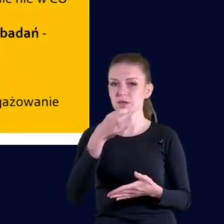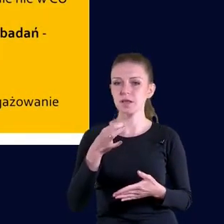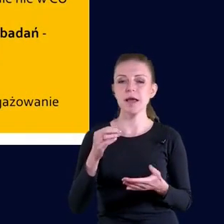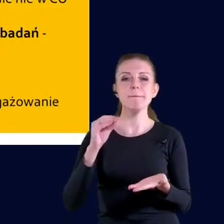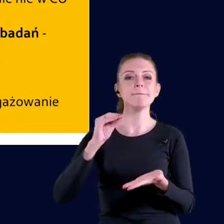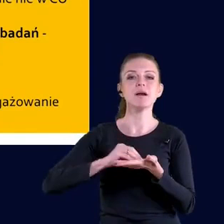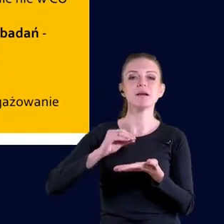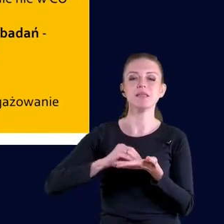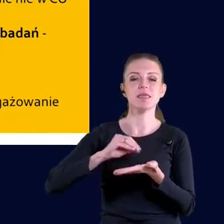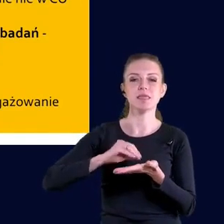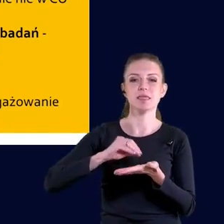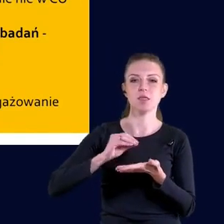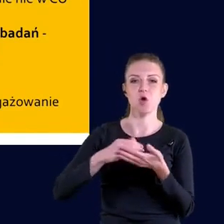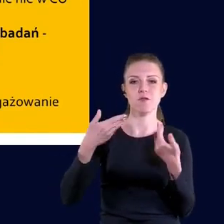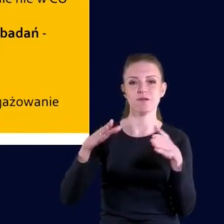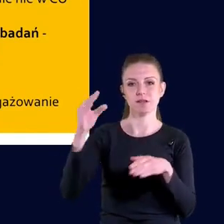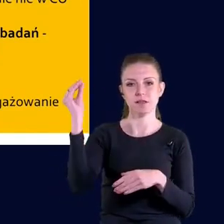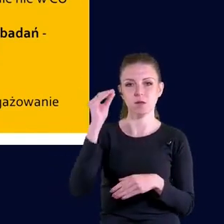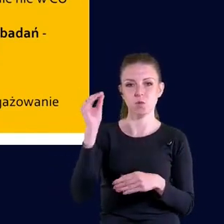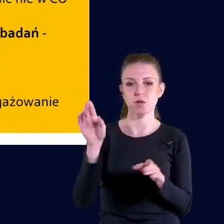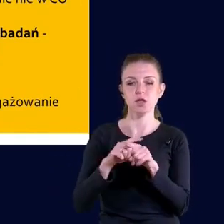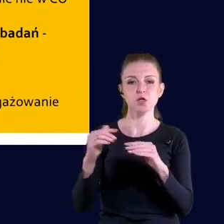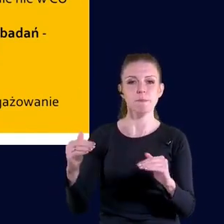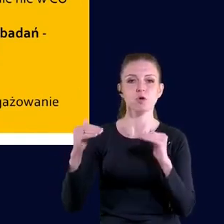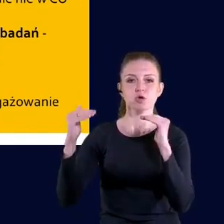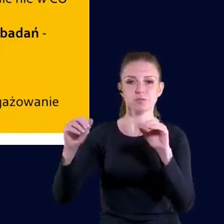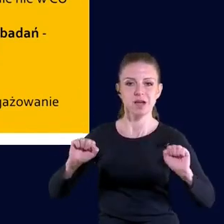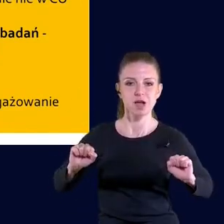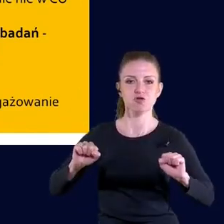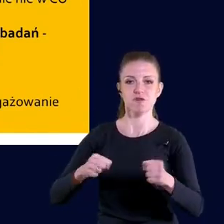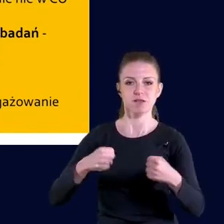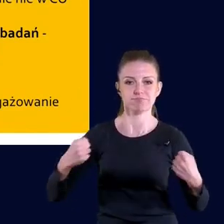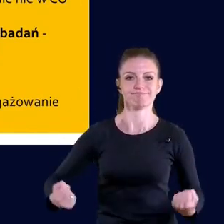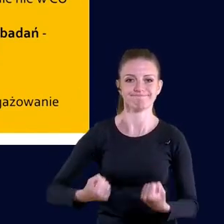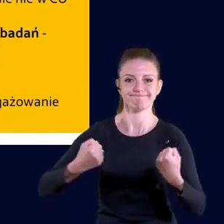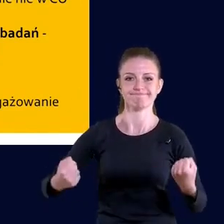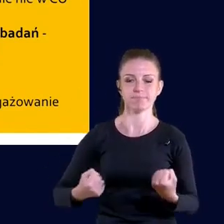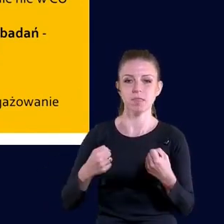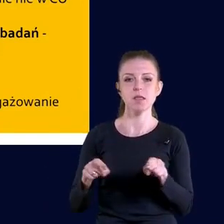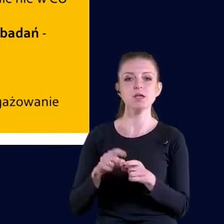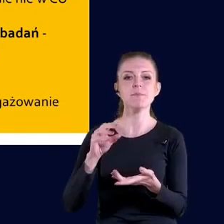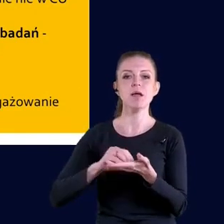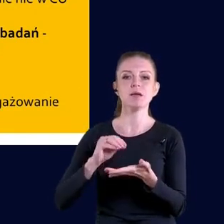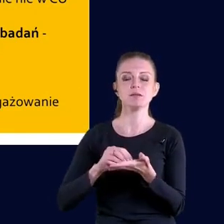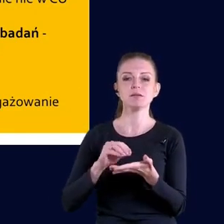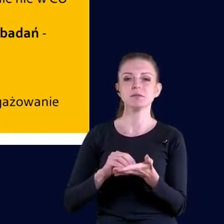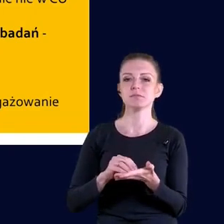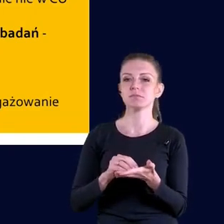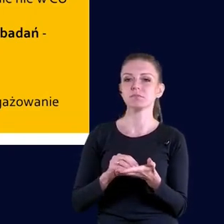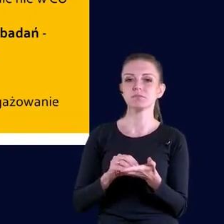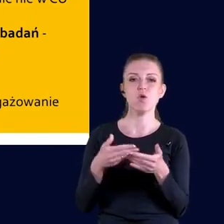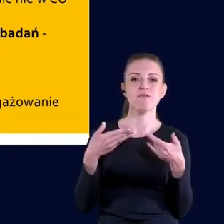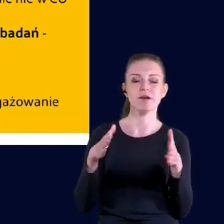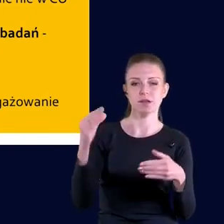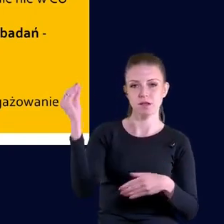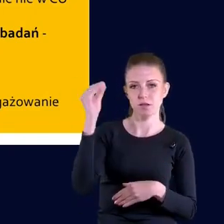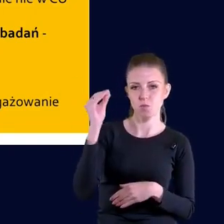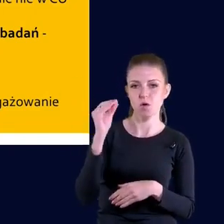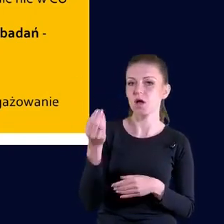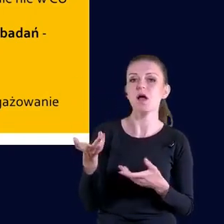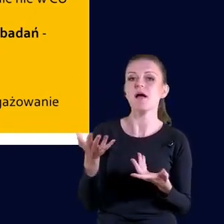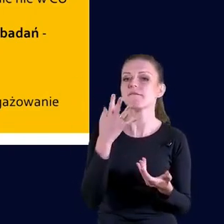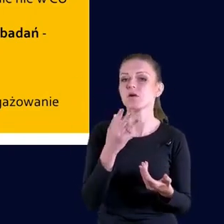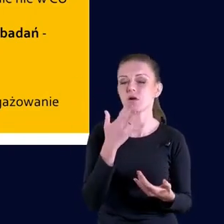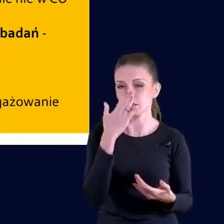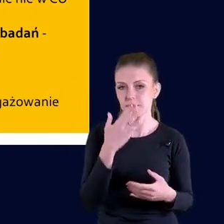otwartej nauki a przede wszystkim o poziom zaangażowania i praktyki w niektórych obszarach otwartej nauki na naszych